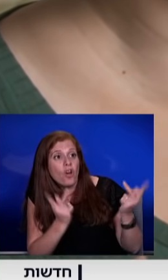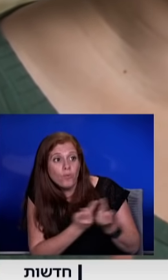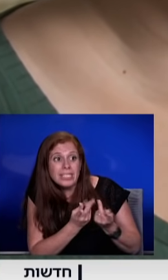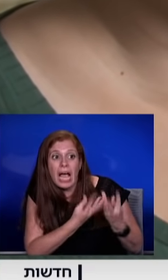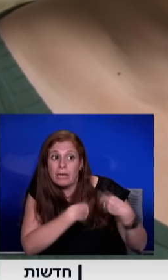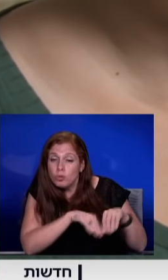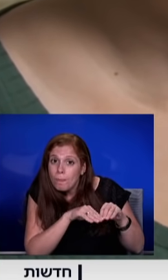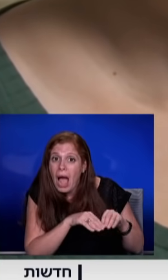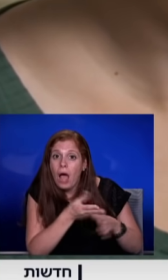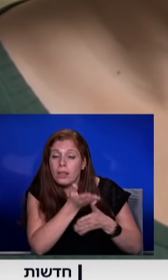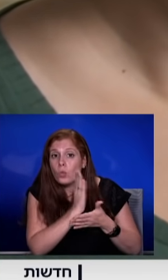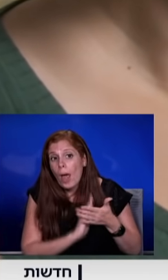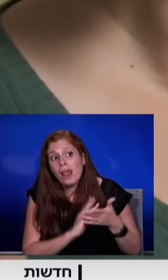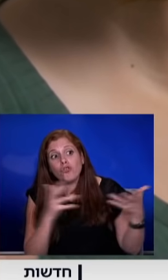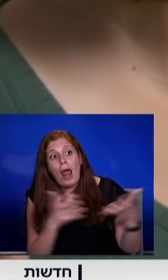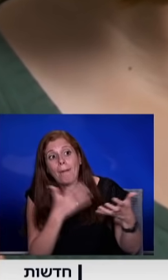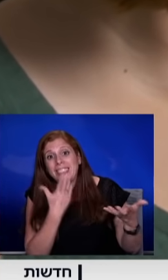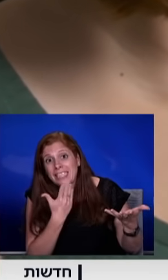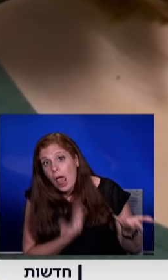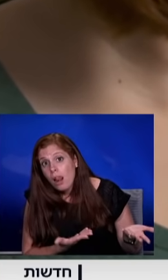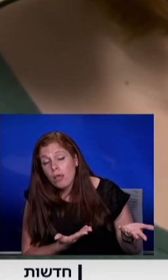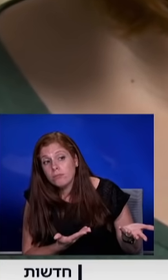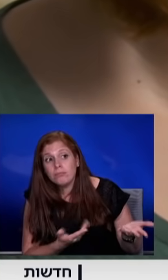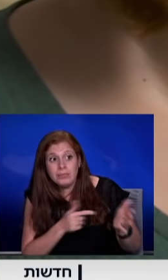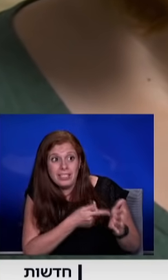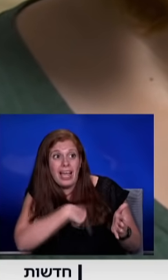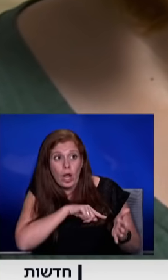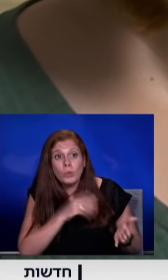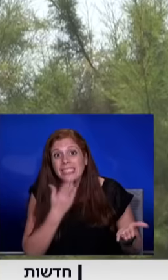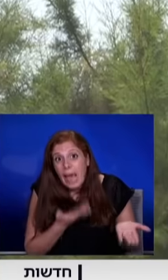כמשפחה, אנחנו חלק של עם ישראל, כי אנחנו ישראלים.